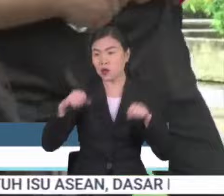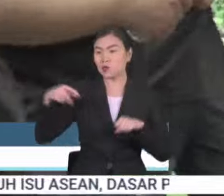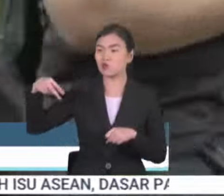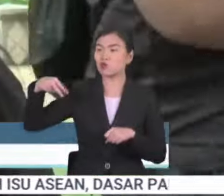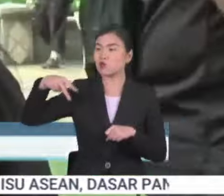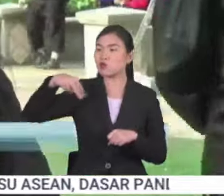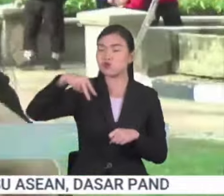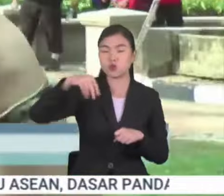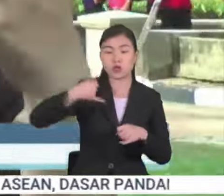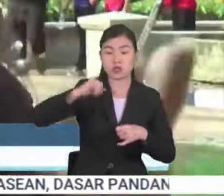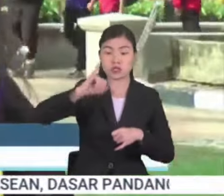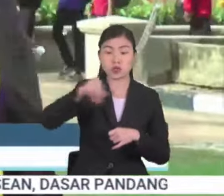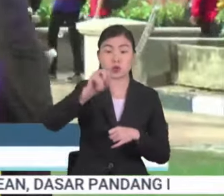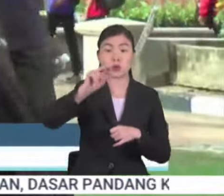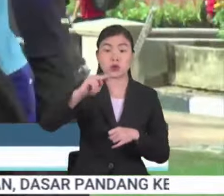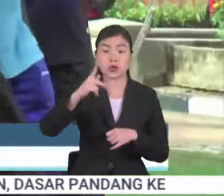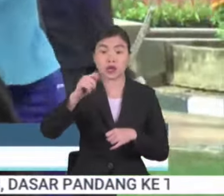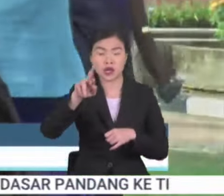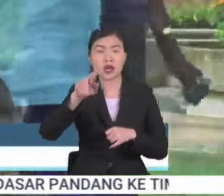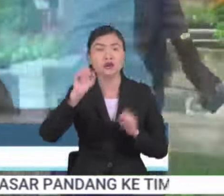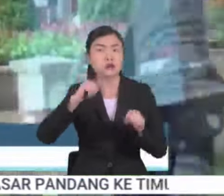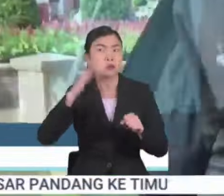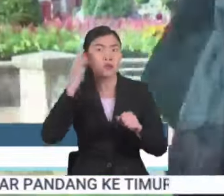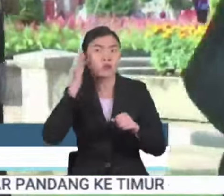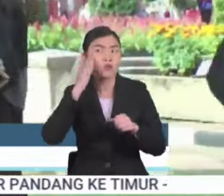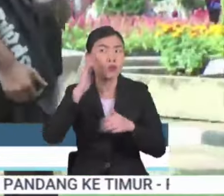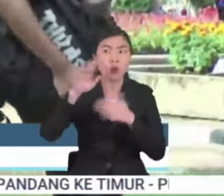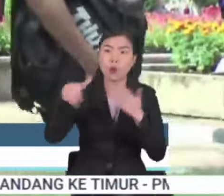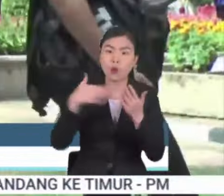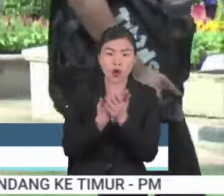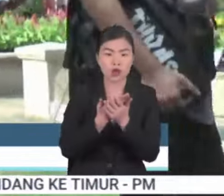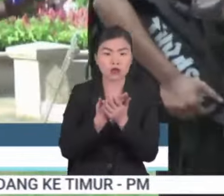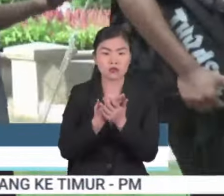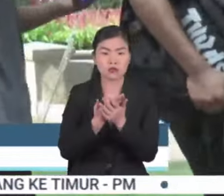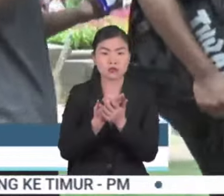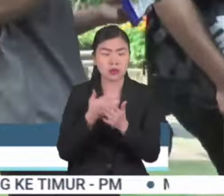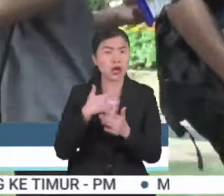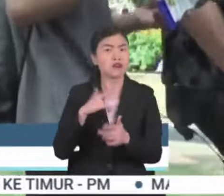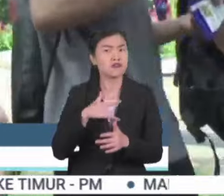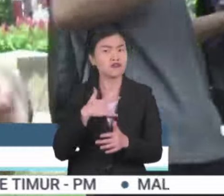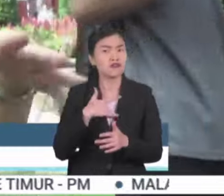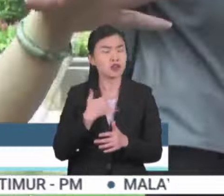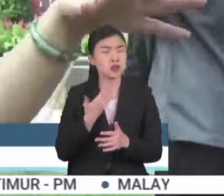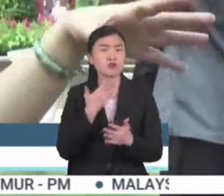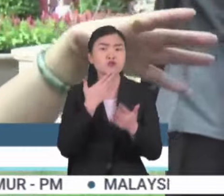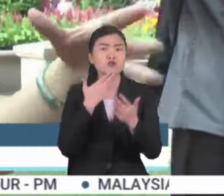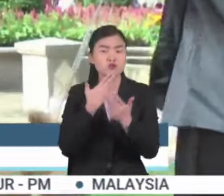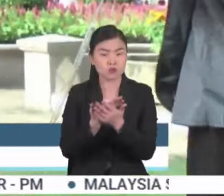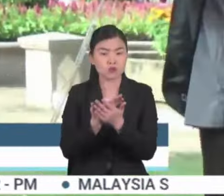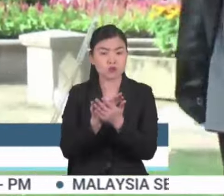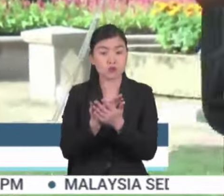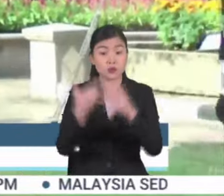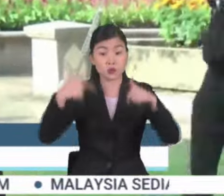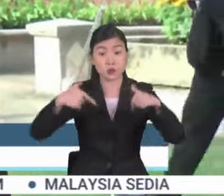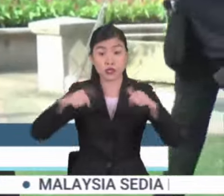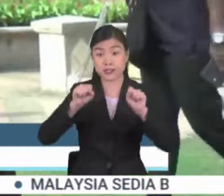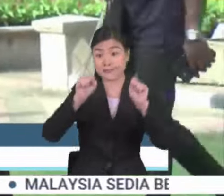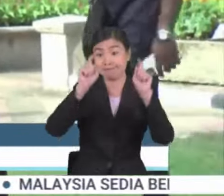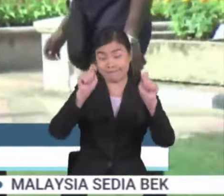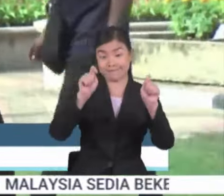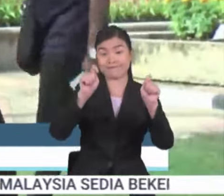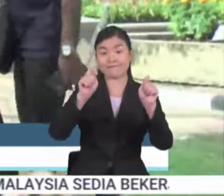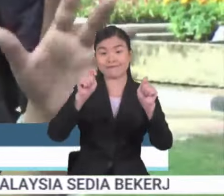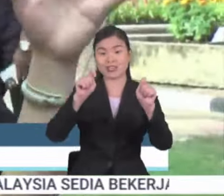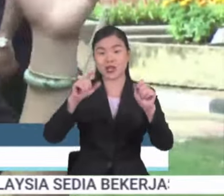Jongke ni, boleh tahu semua. Bagus. Saya memang rasa bagus. Lepas itu kan hari ini Sabtu,